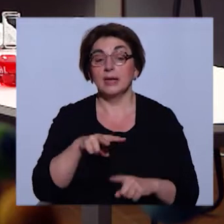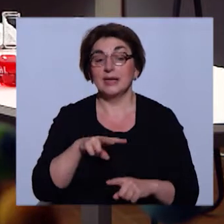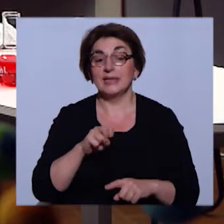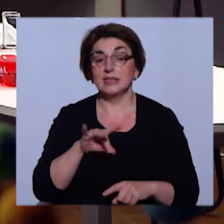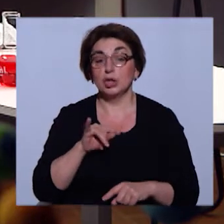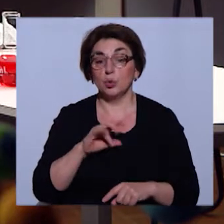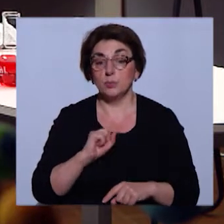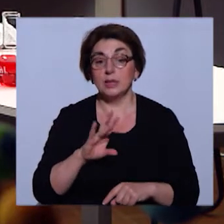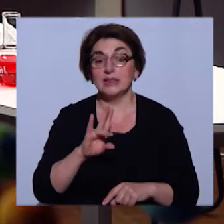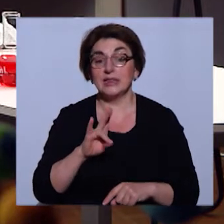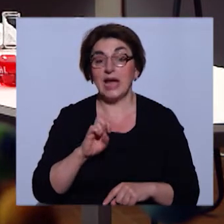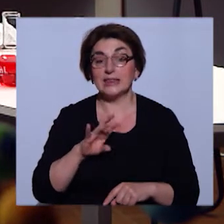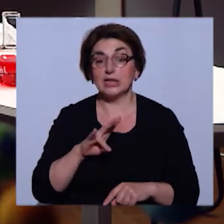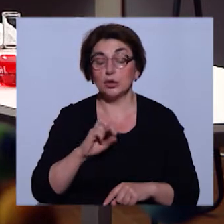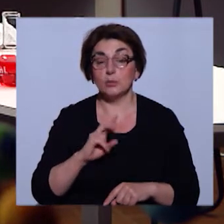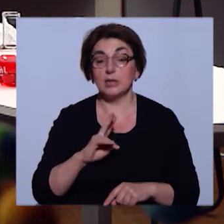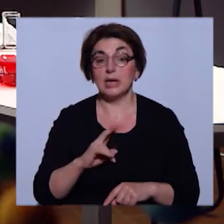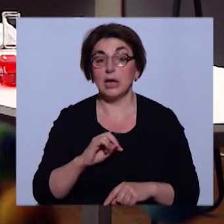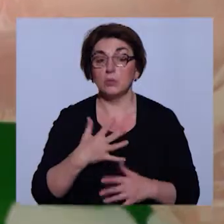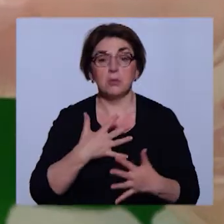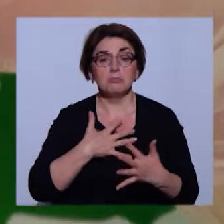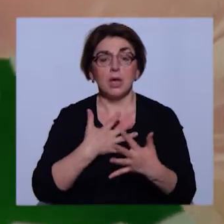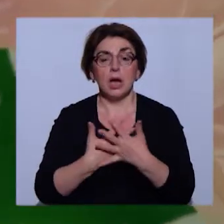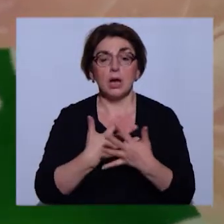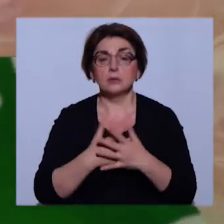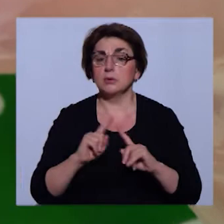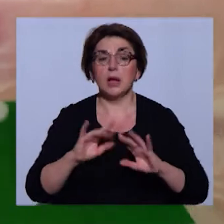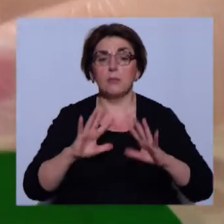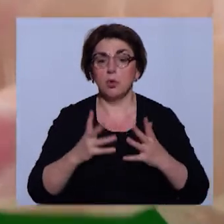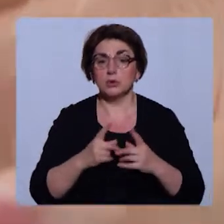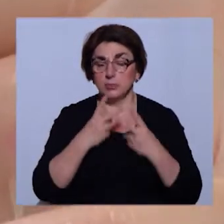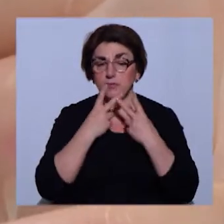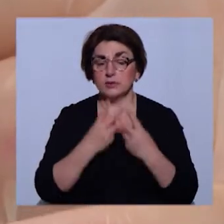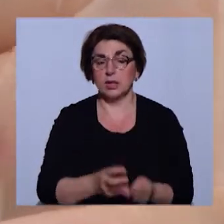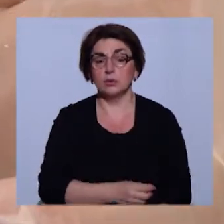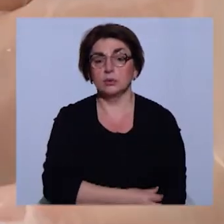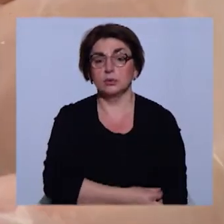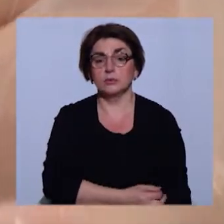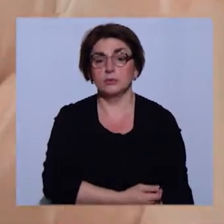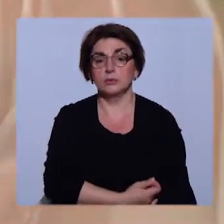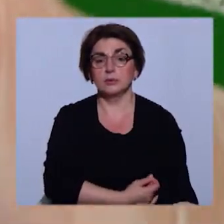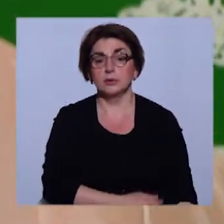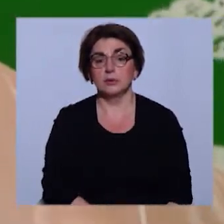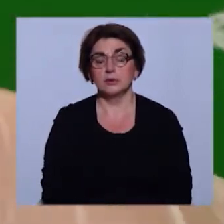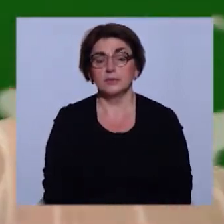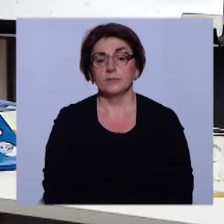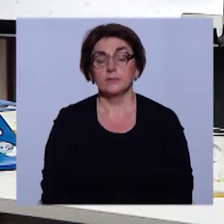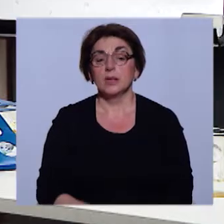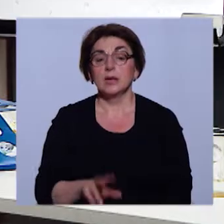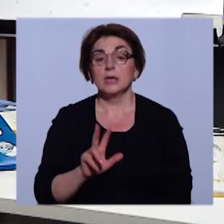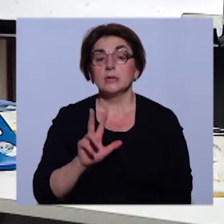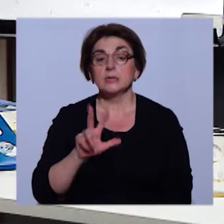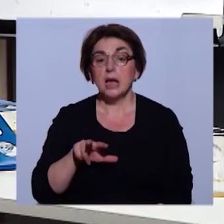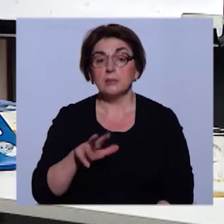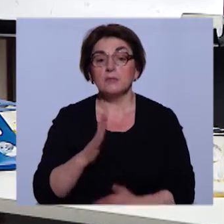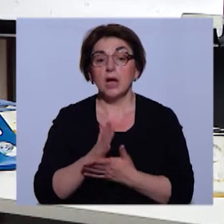ლითიუმი, ნატრიუმი და კალიუმი რა აქტიურობას გამოიწვევს. რა თქმა უნდა, სამივე არის ტუტე მეტალი, რომლებიც